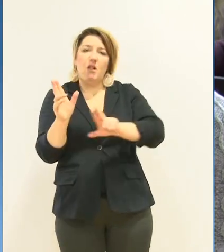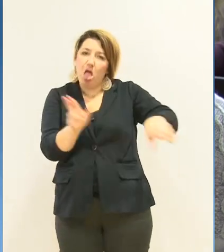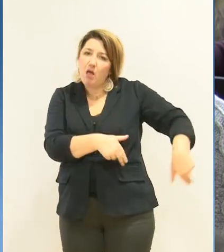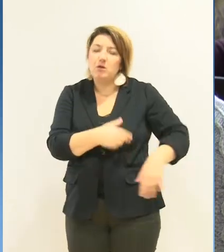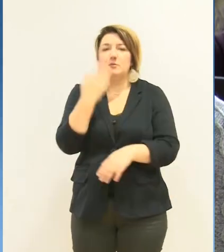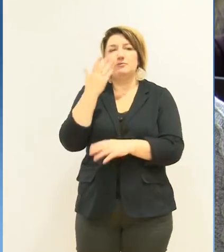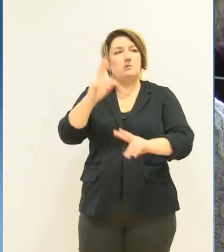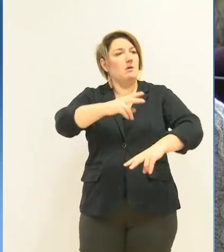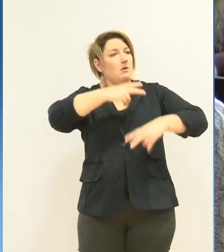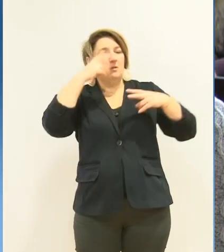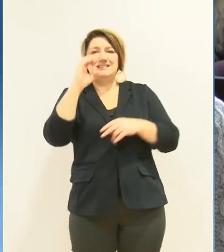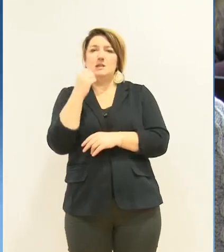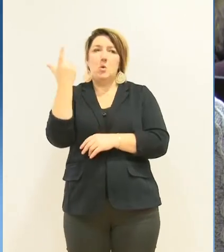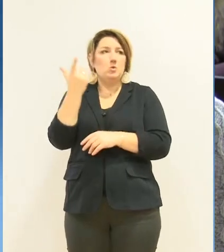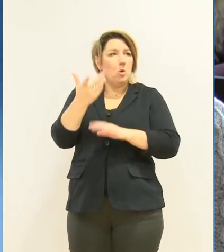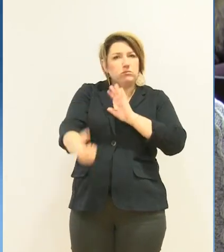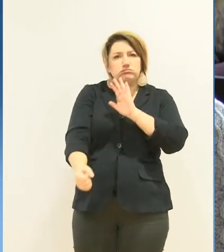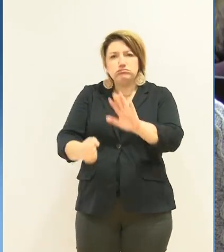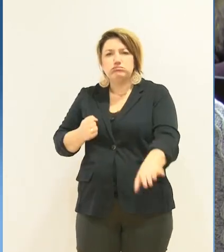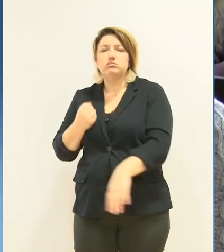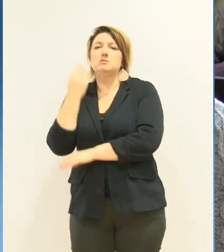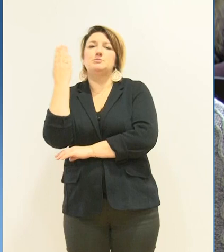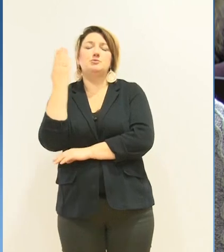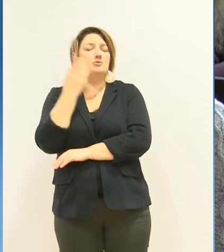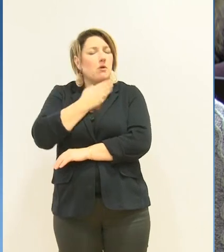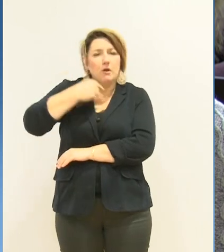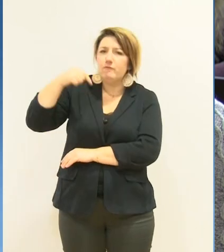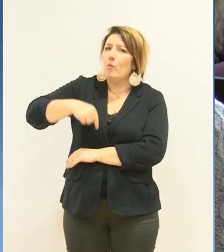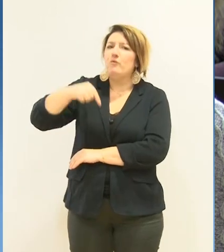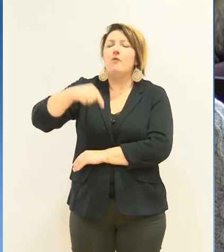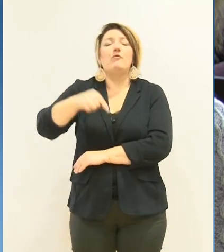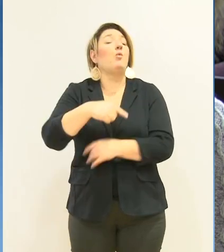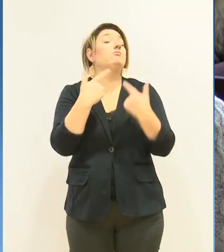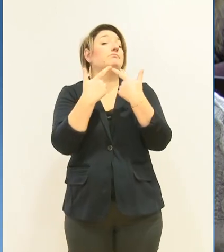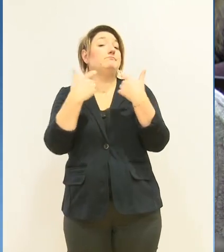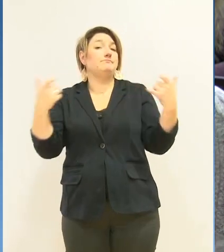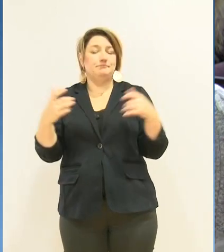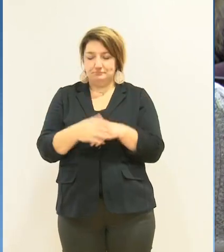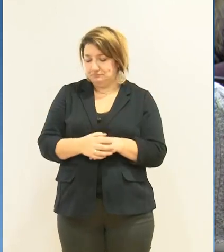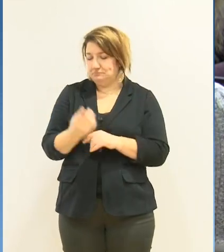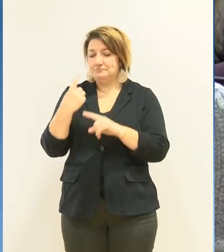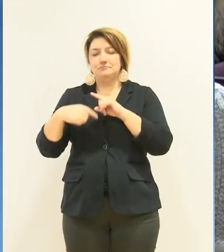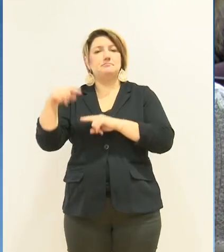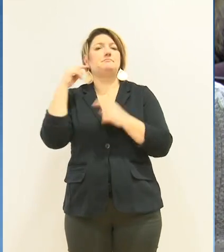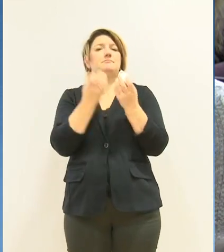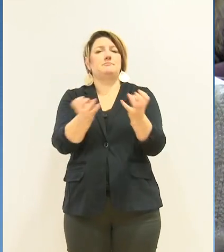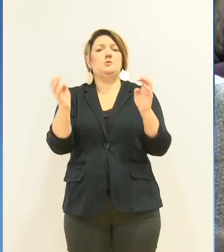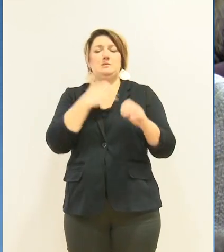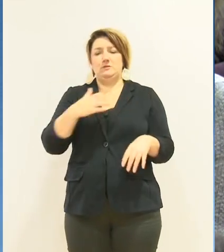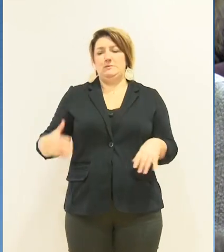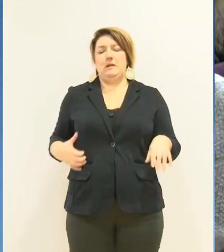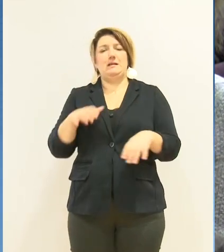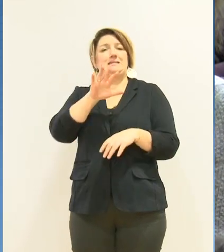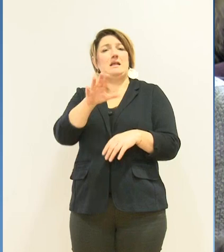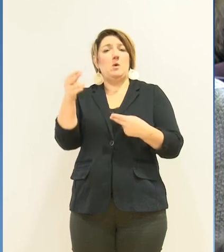de limiter nos émissions de co2 c'est une nécessité et c'est au dernier conseil municipal du 5 novembre vous avez fait voter la gratuité